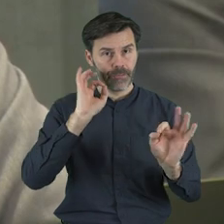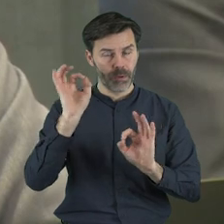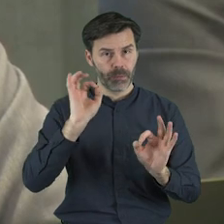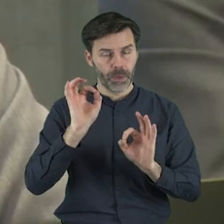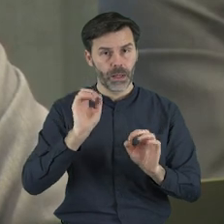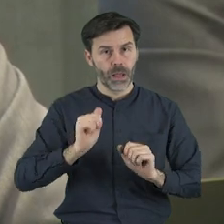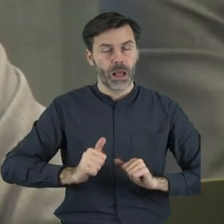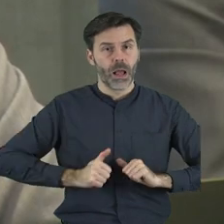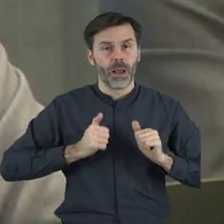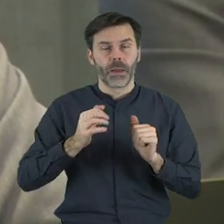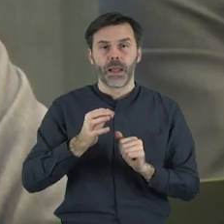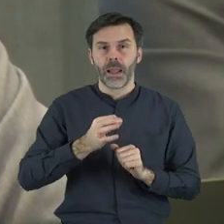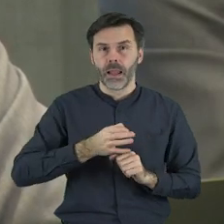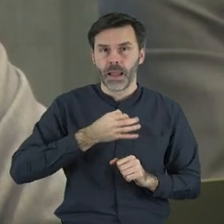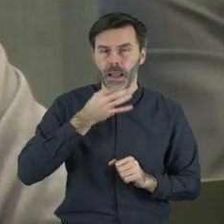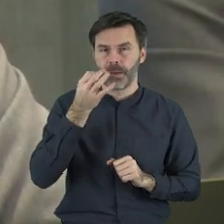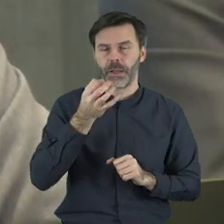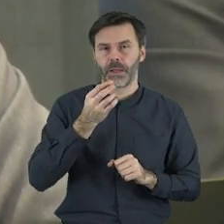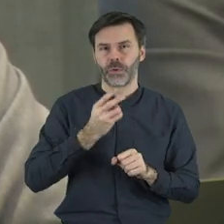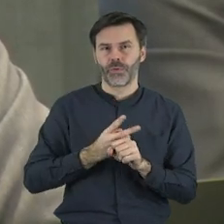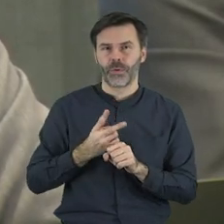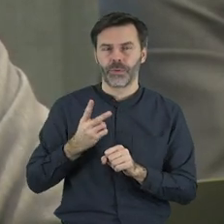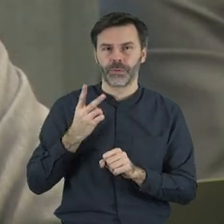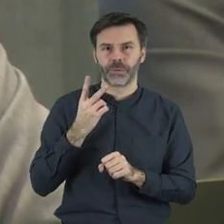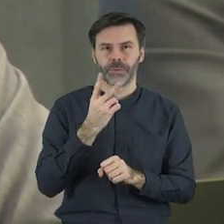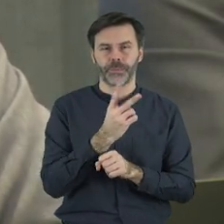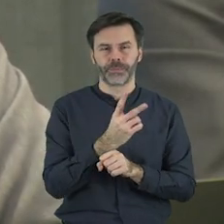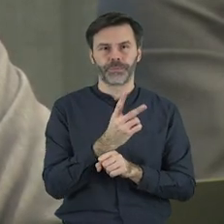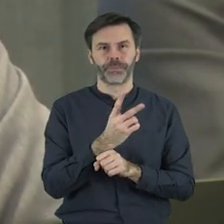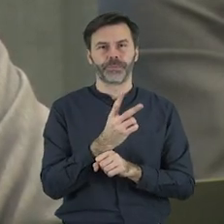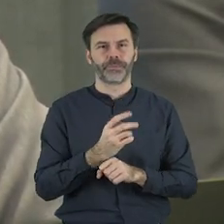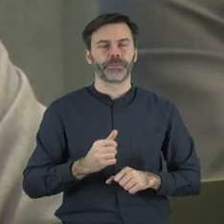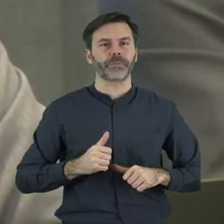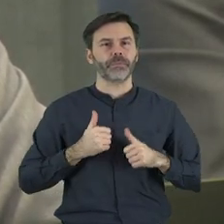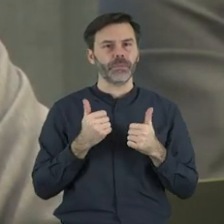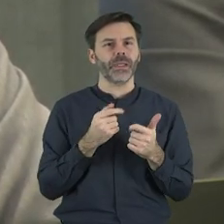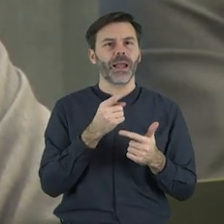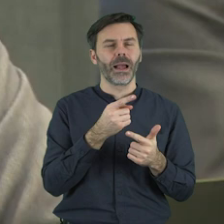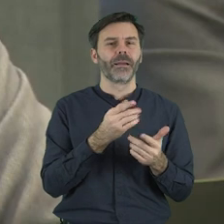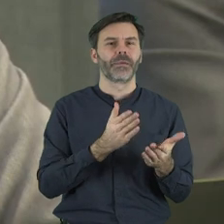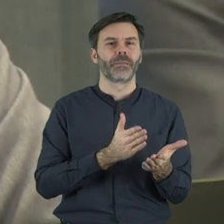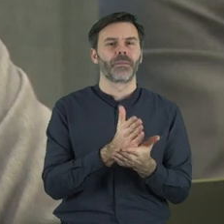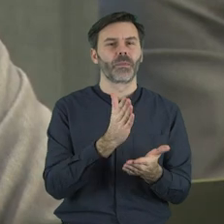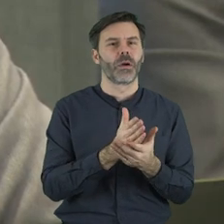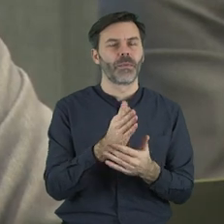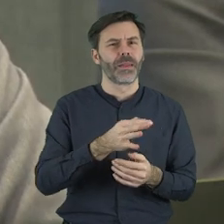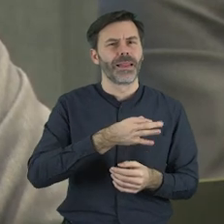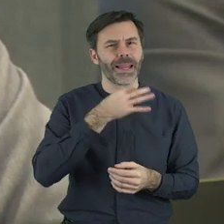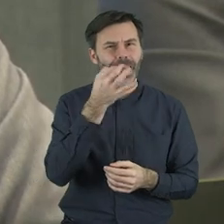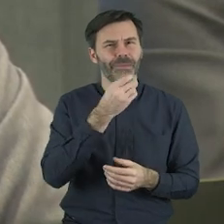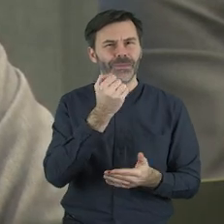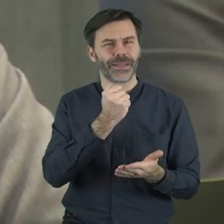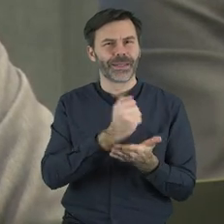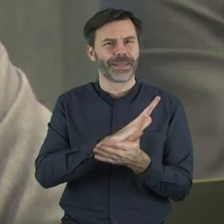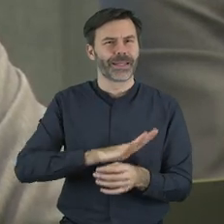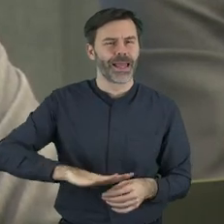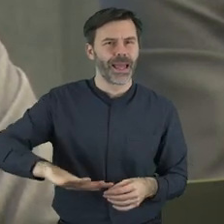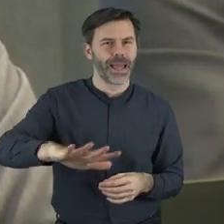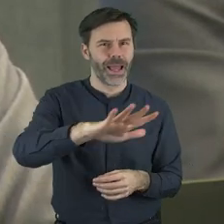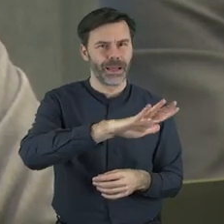dostępności do realizowanych świadczeń na terenie, który jest dzisiaj objęty tym obszarem, chyba jest